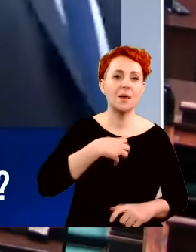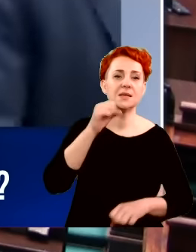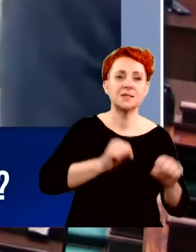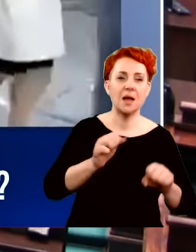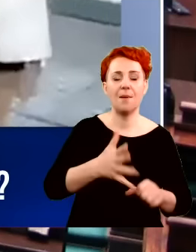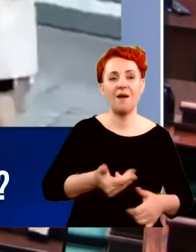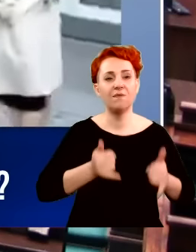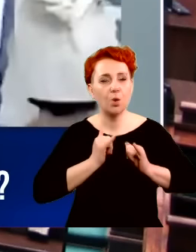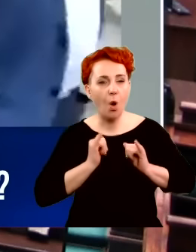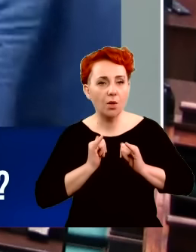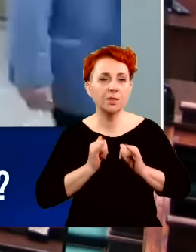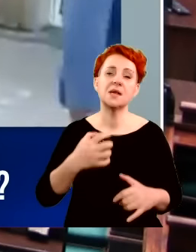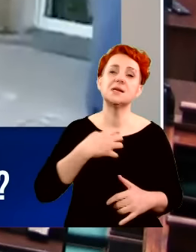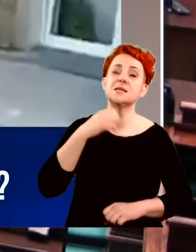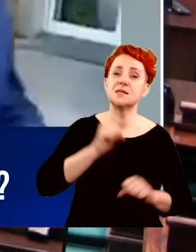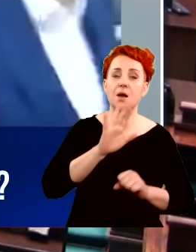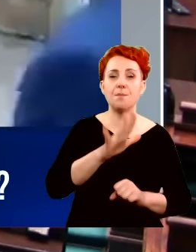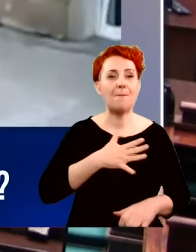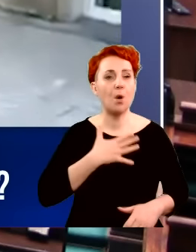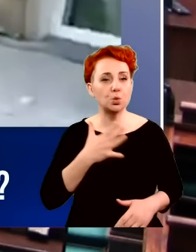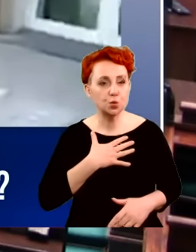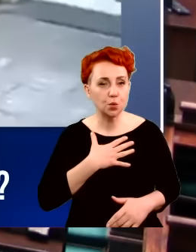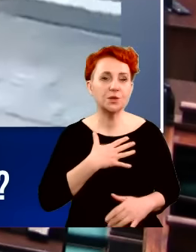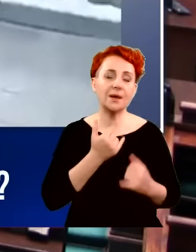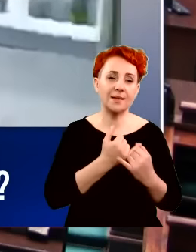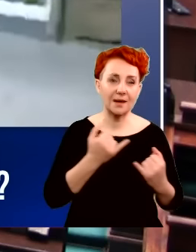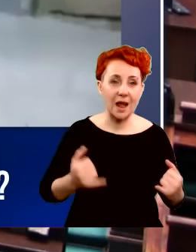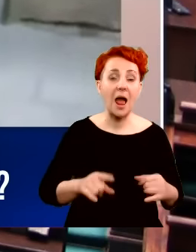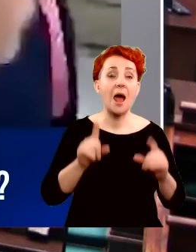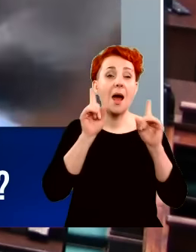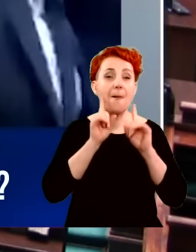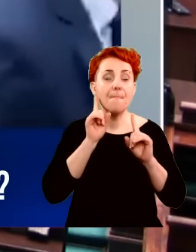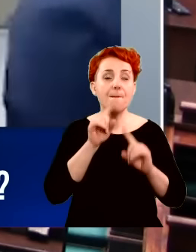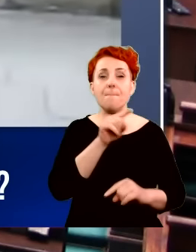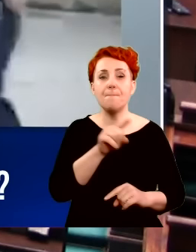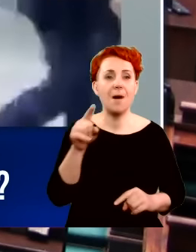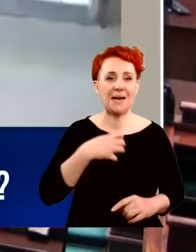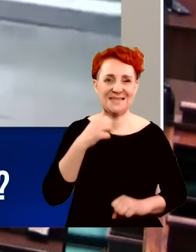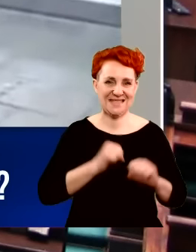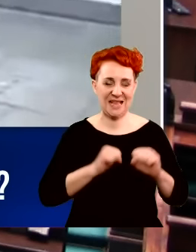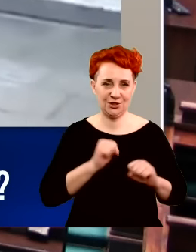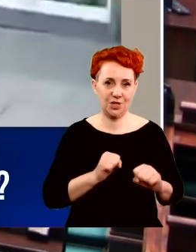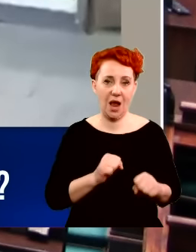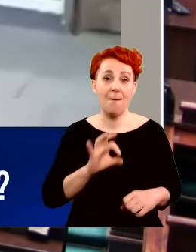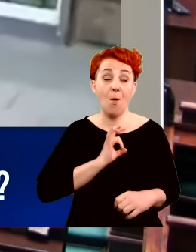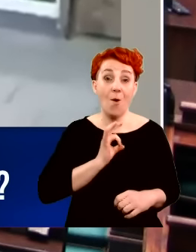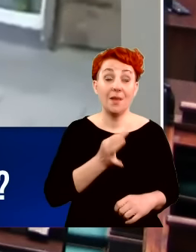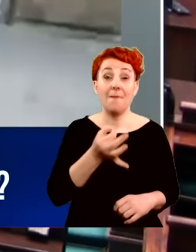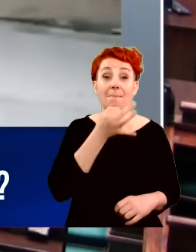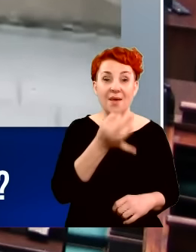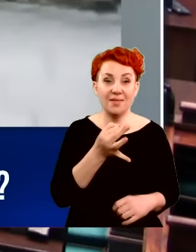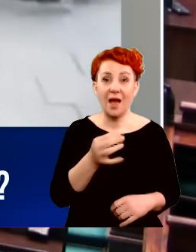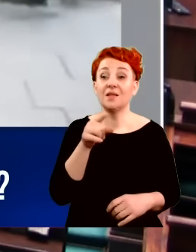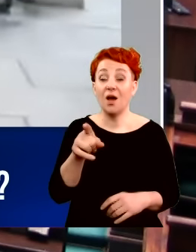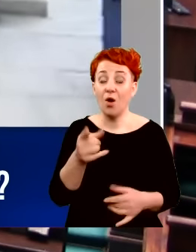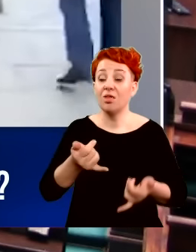że sędzia ma poczucie panie właśnie właśnie panie panie sędzio moje pytania dotyczą dyskomfortu